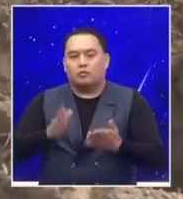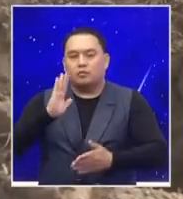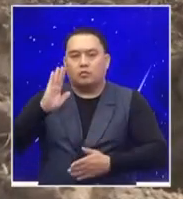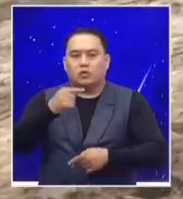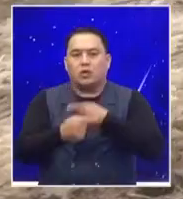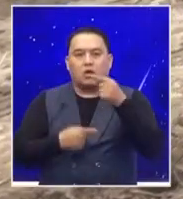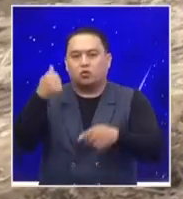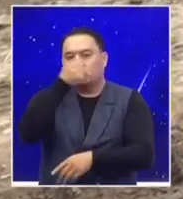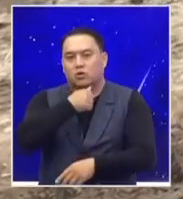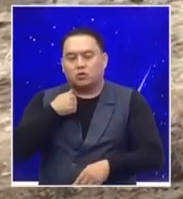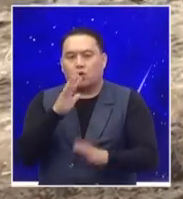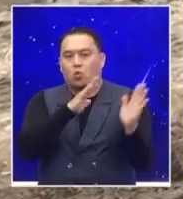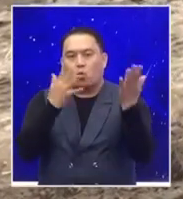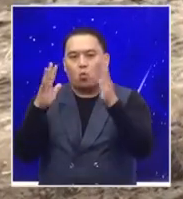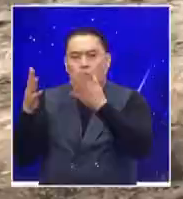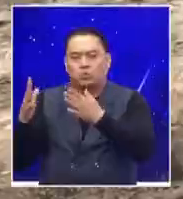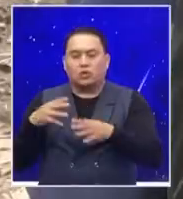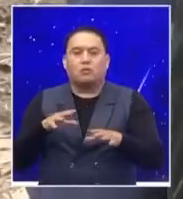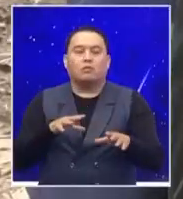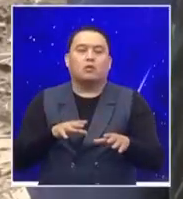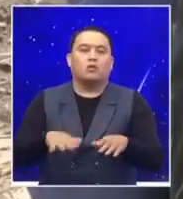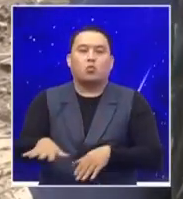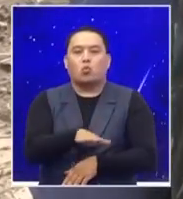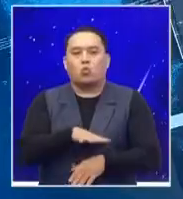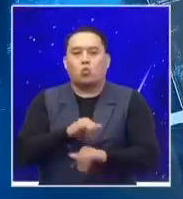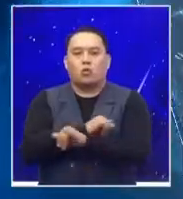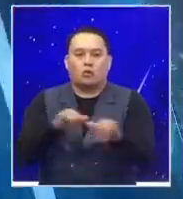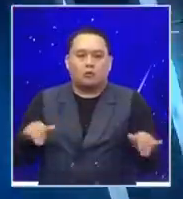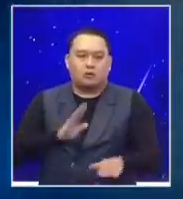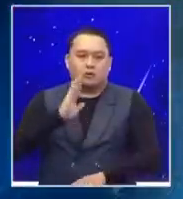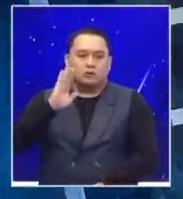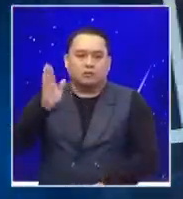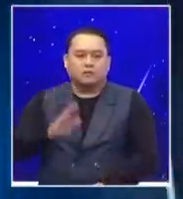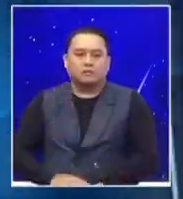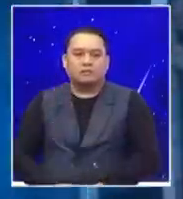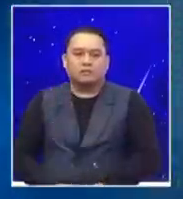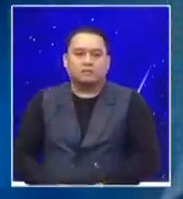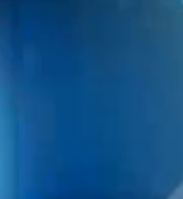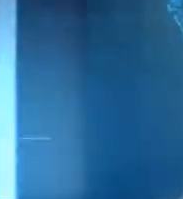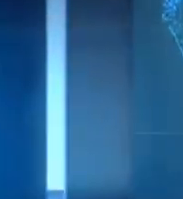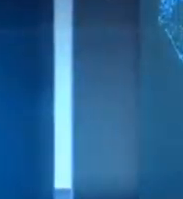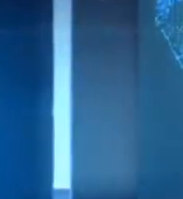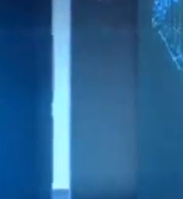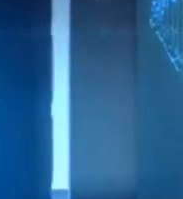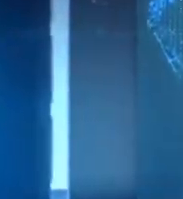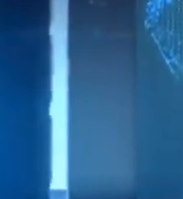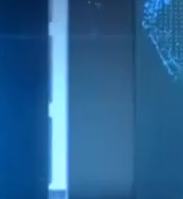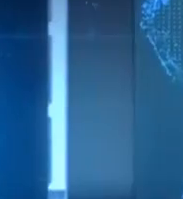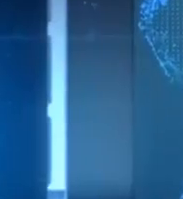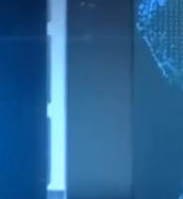Келер жылдан бастап орман алқаптары мен саябақтар аумағы ұлғаймақ. Жарқын Нұрланұлы, Әсет Дүйсенбек, Жетісу телеарнасы.